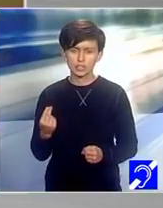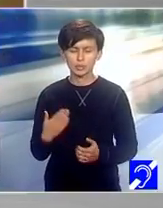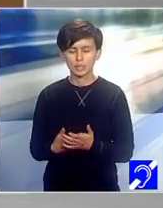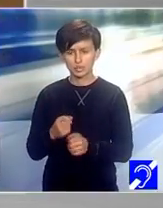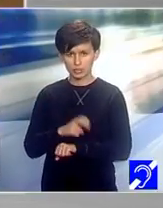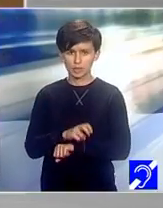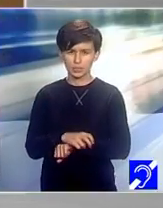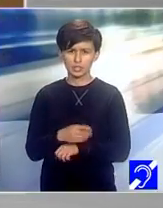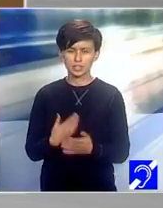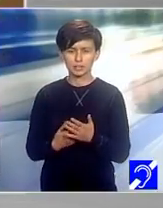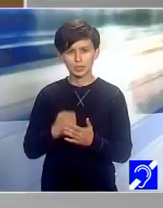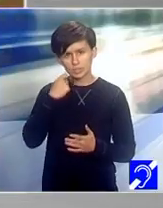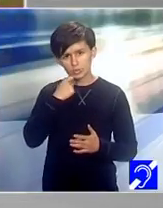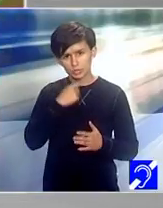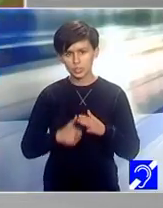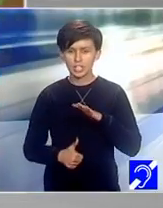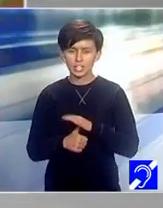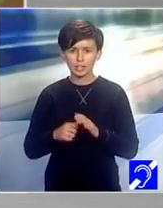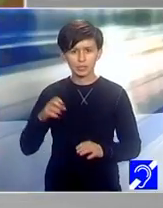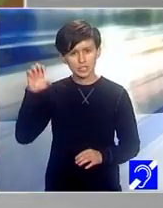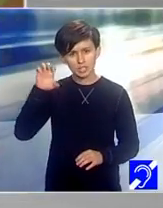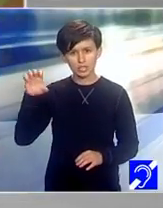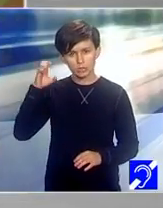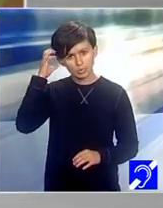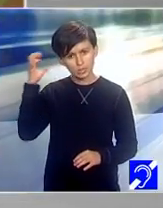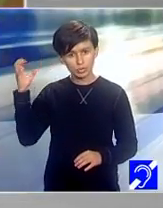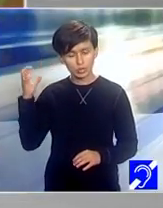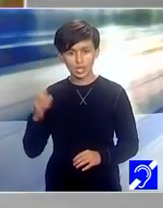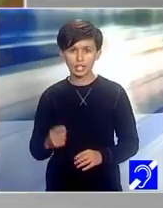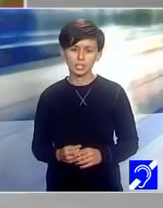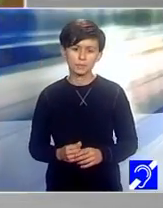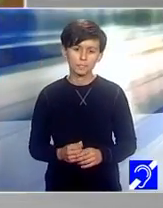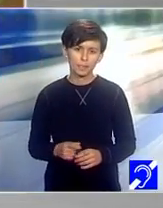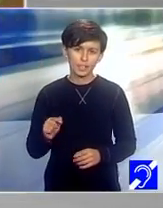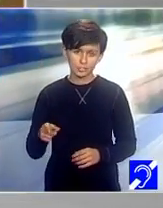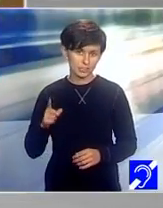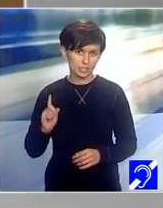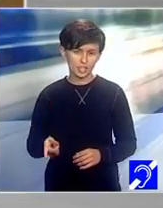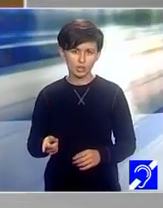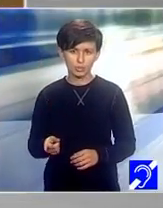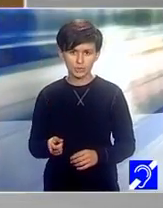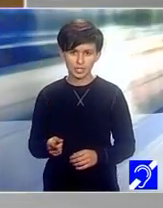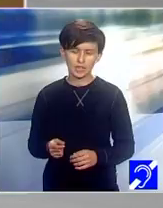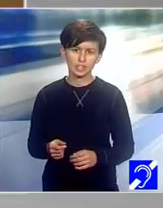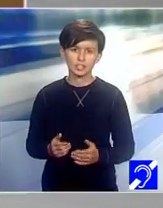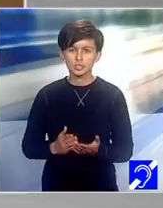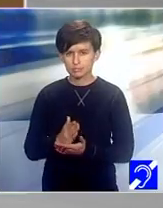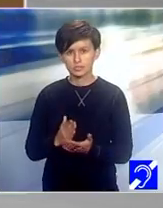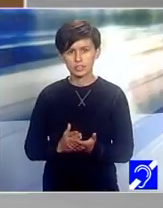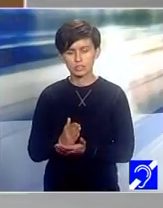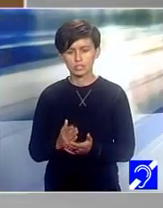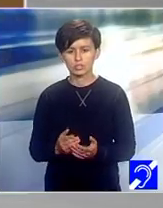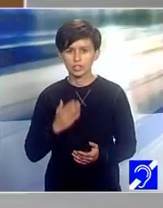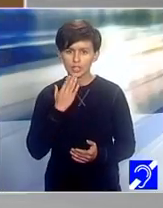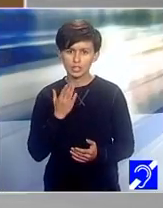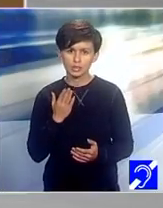pentru Cluj, capitală culturală a Europei. Ne-a obligat asta să facem și ne obligă cu atât mai mult, datorită